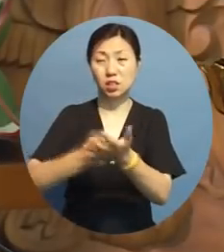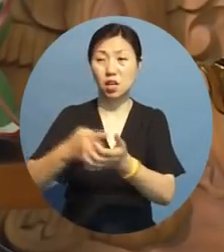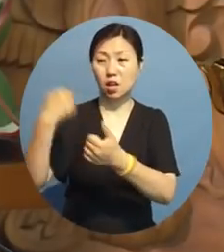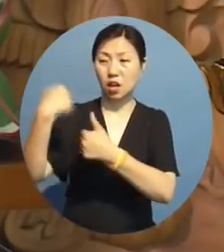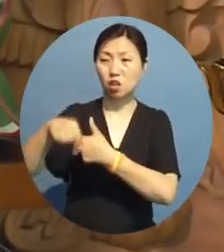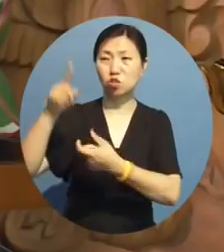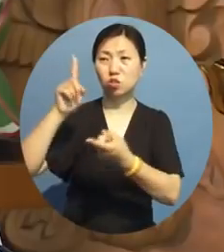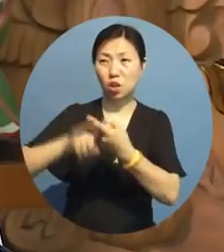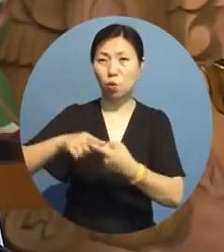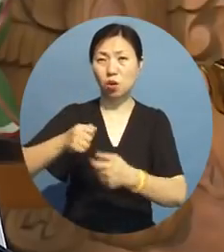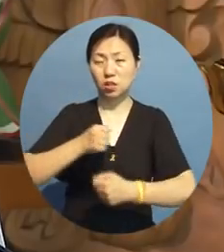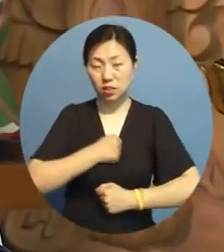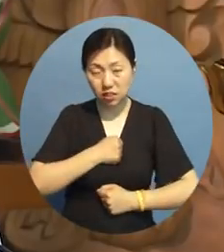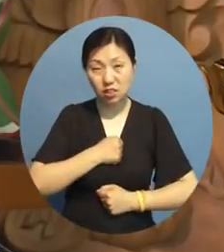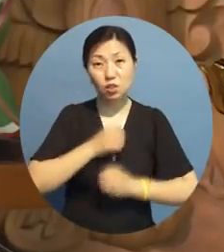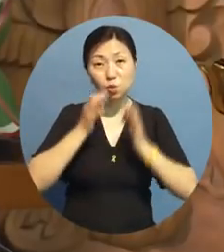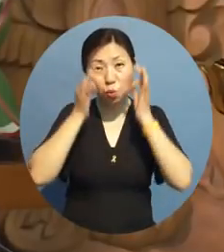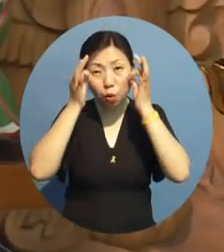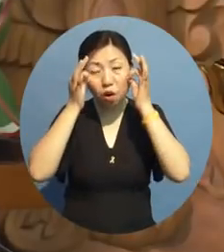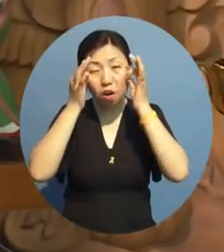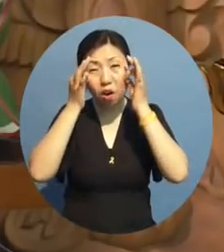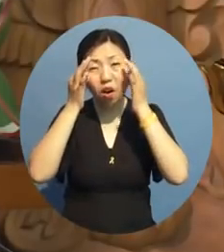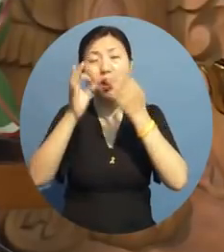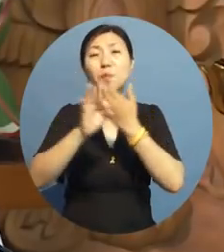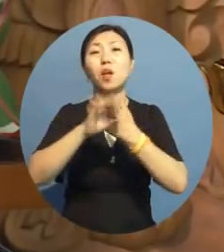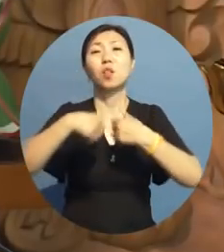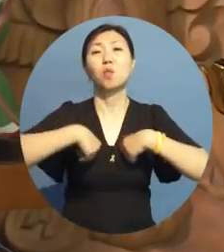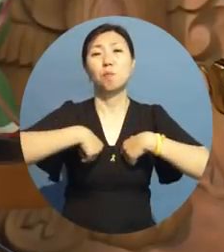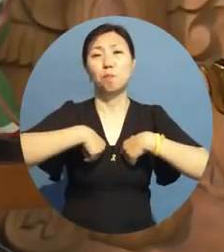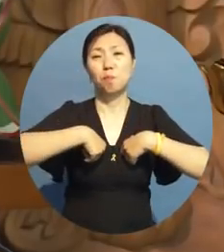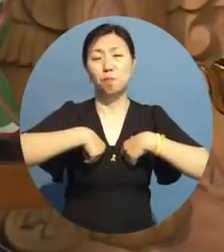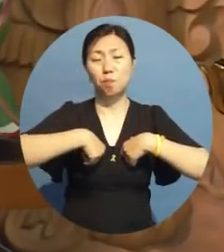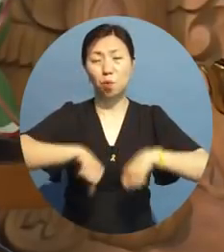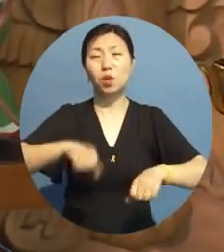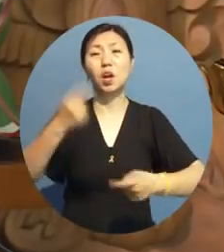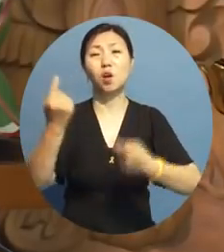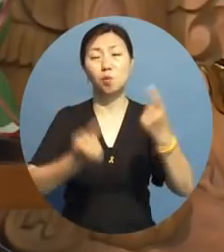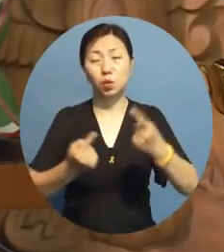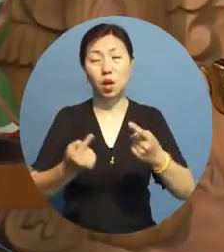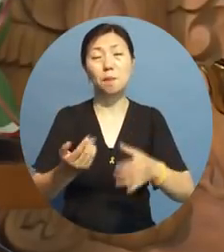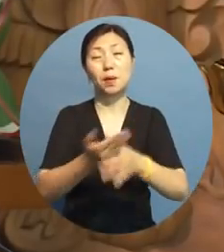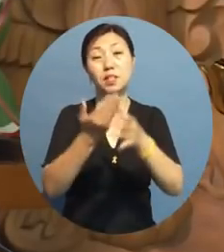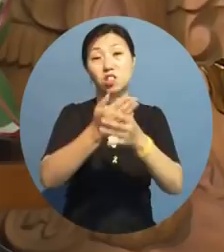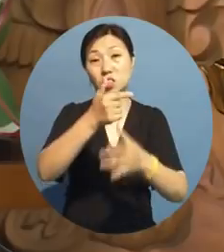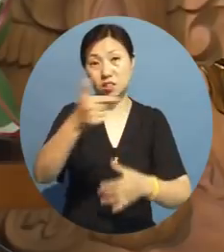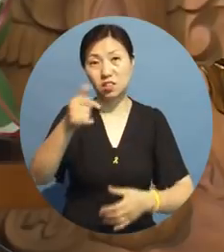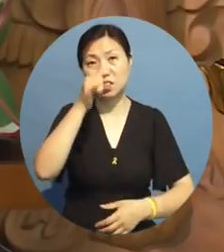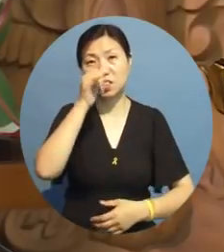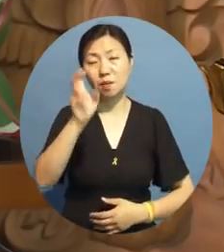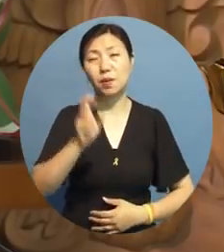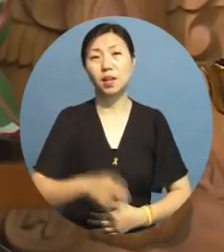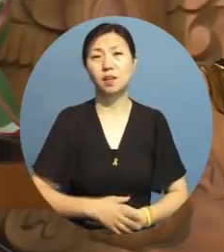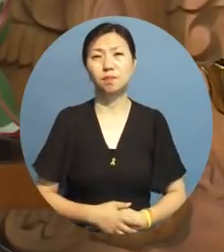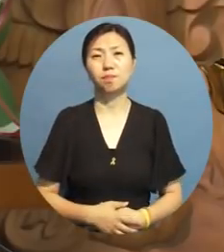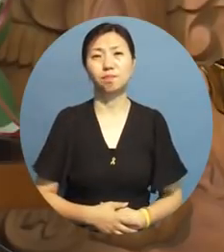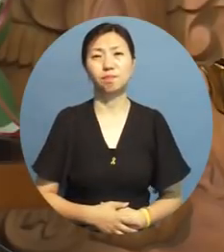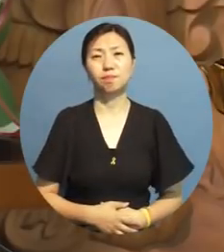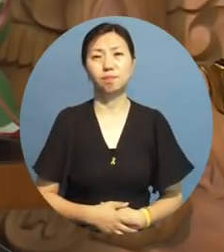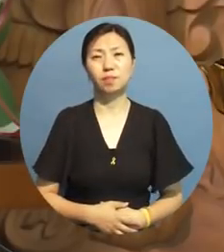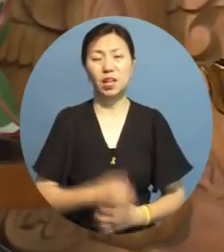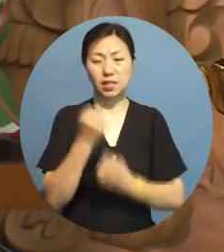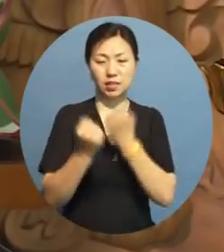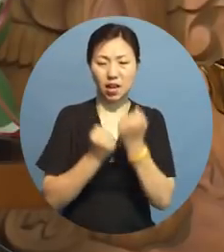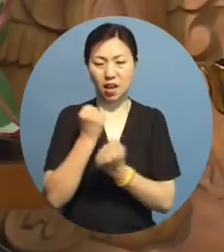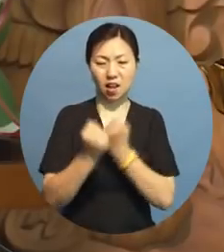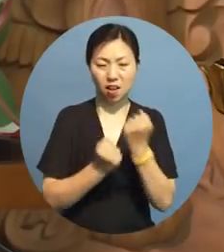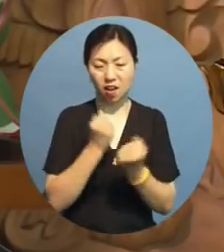대로 해보려고 하다 보면 포기하는 거 하는 것보다는 조금 더 진척이 낫다 이런 얘기.